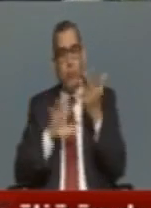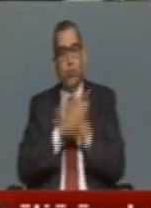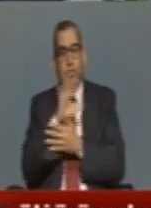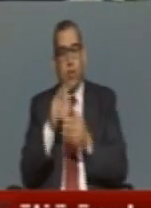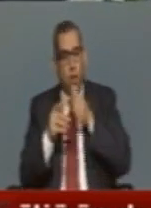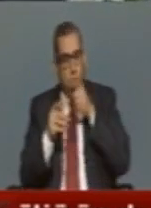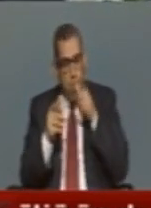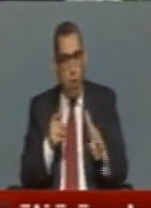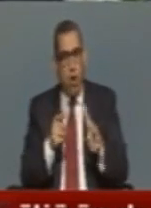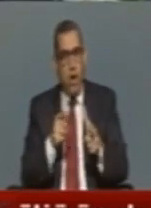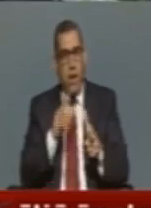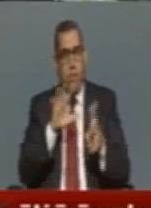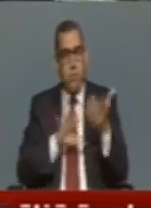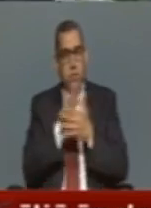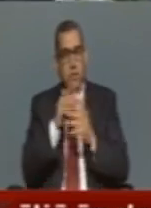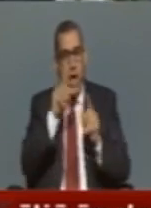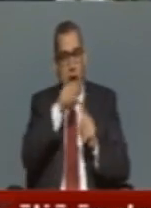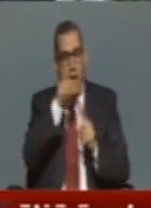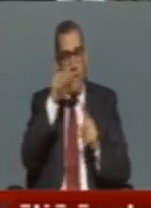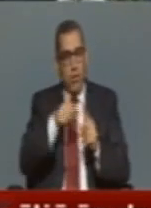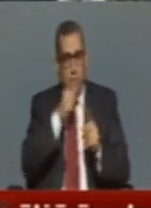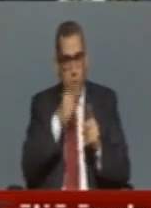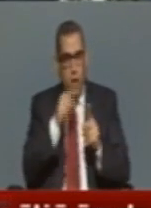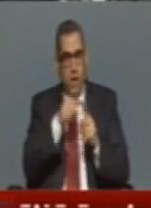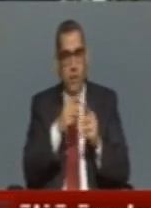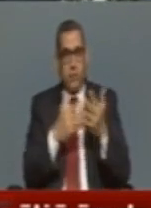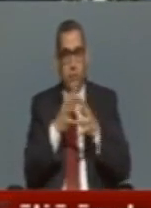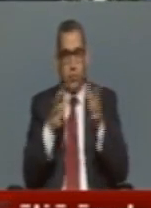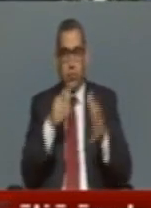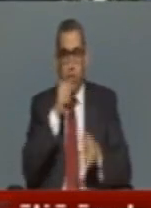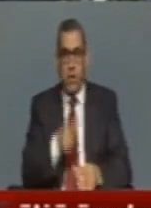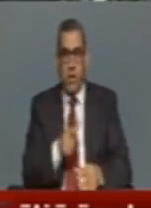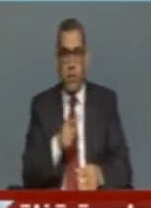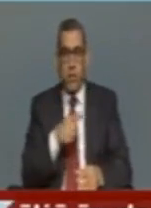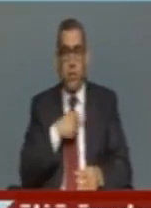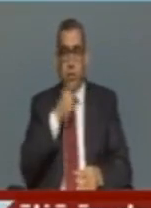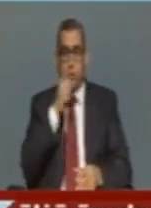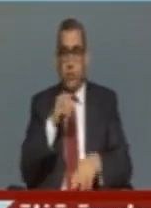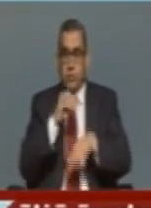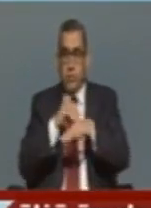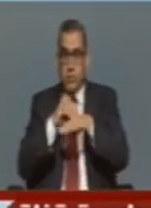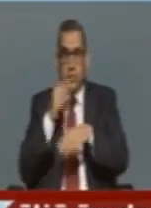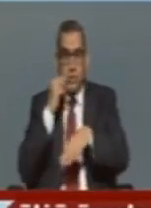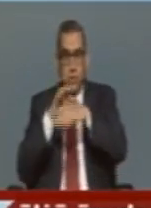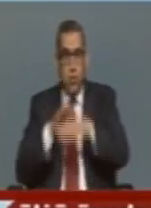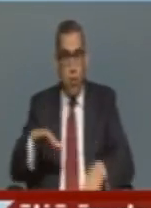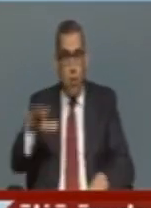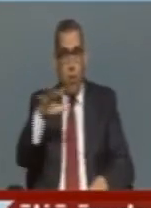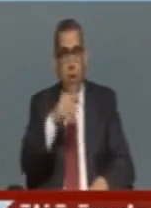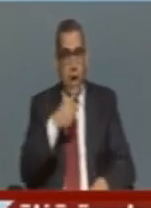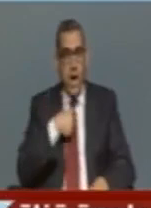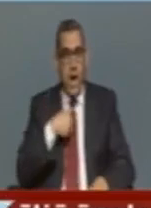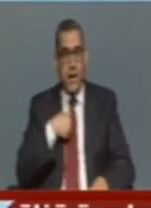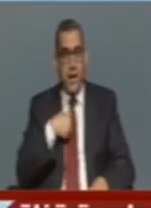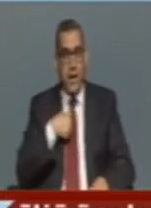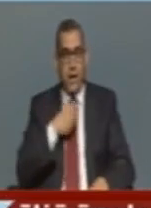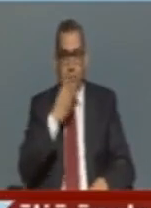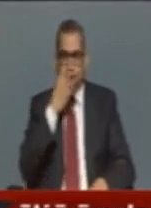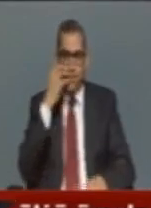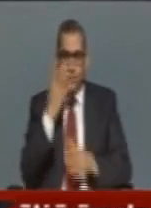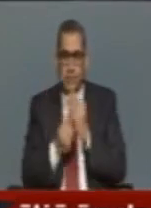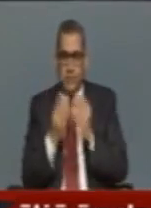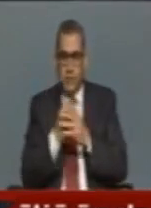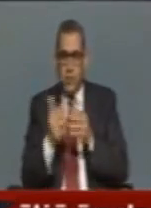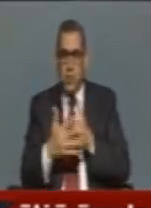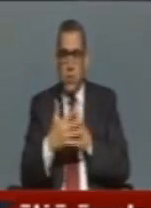اللي بنتكلم فيها. أنا بكلمكم بمنتهى الصراحة ونقول يا جماعة إحنا بحجم النمو السكاني بتاعنا ده